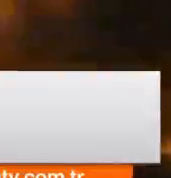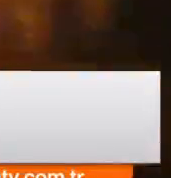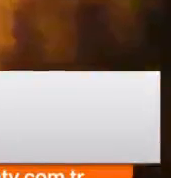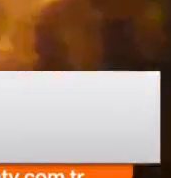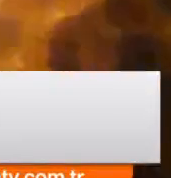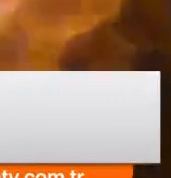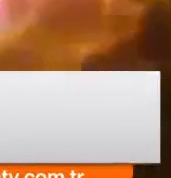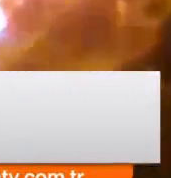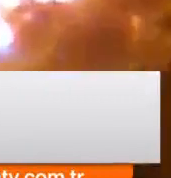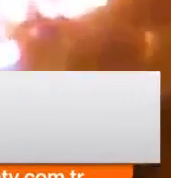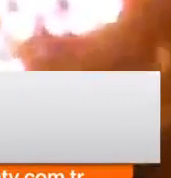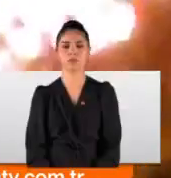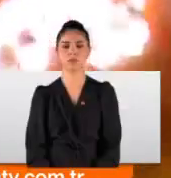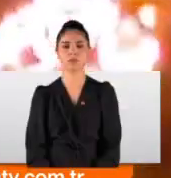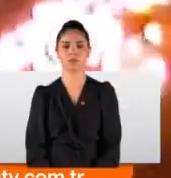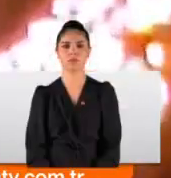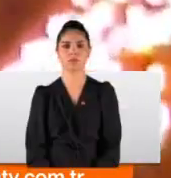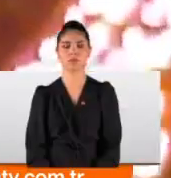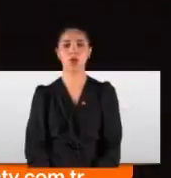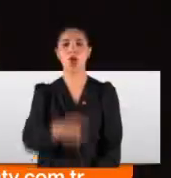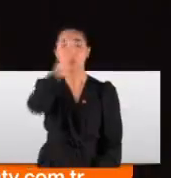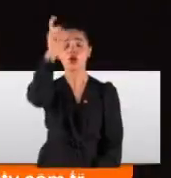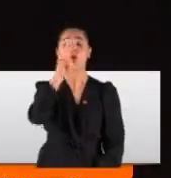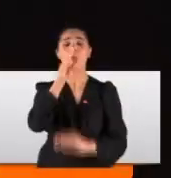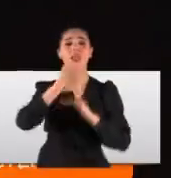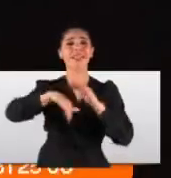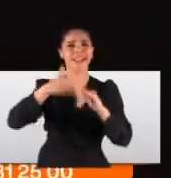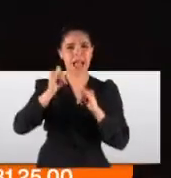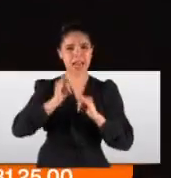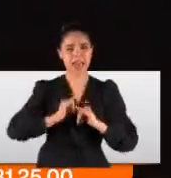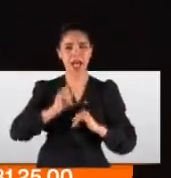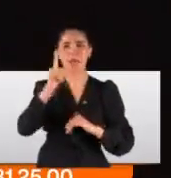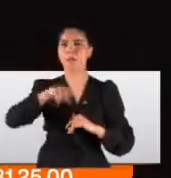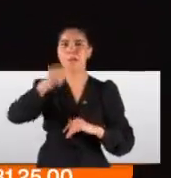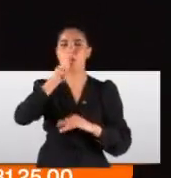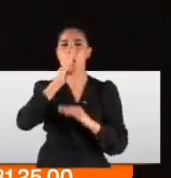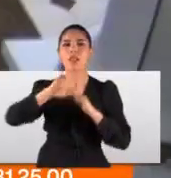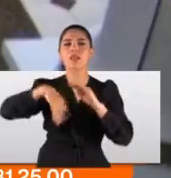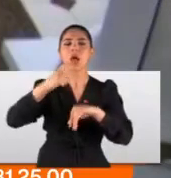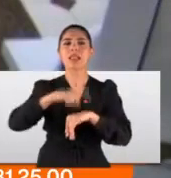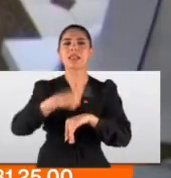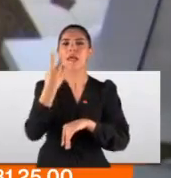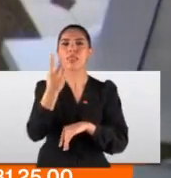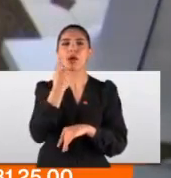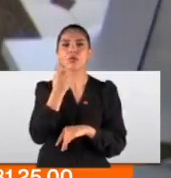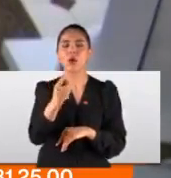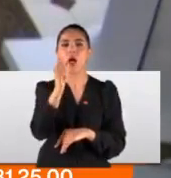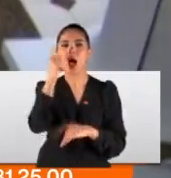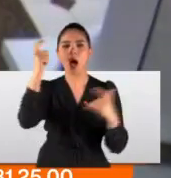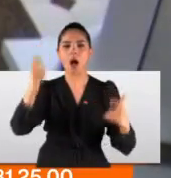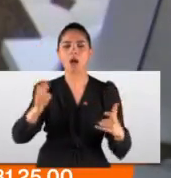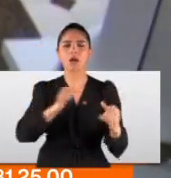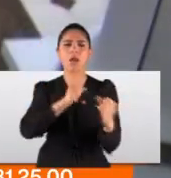Türkiye 15 Temmuz öğleden sonra sakin bir gün geçiriyordu. Ama o öğleden sonra saat 16.16'da Ankara'da